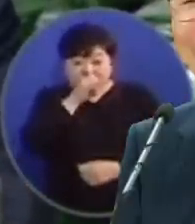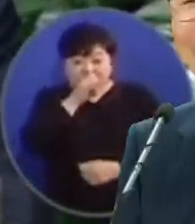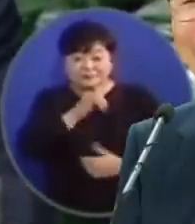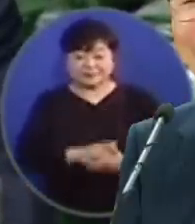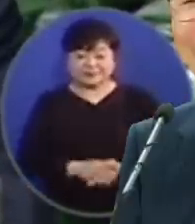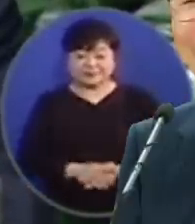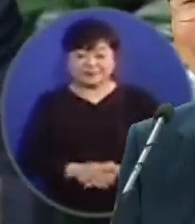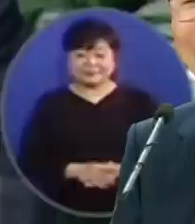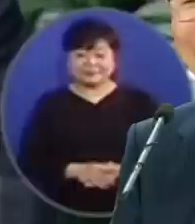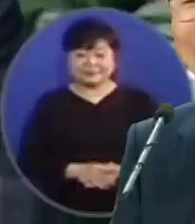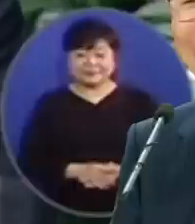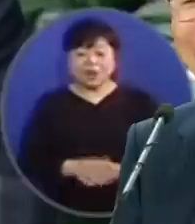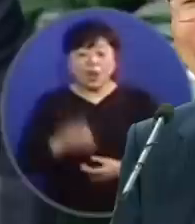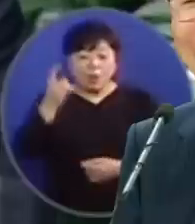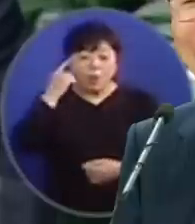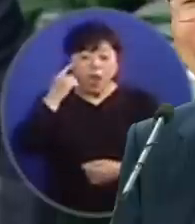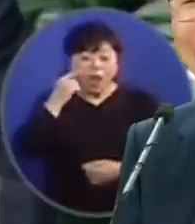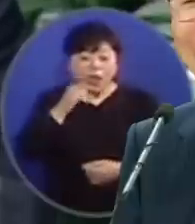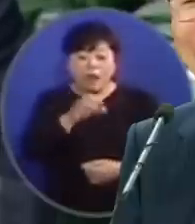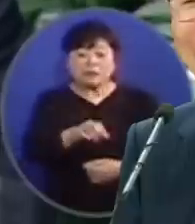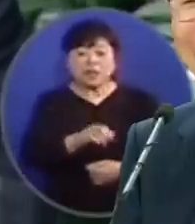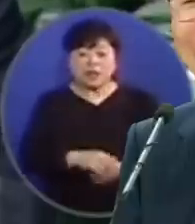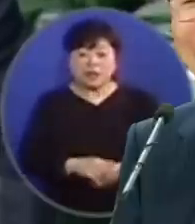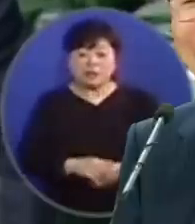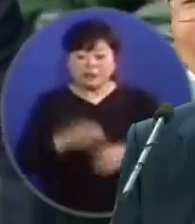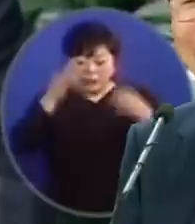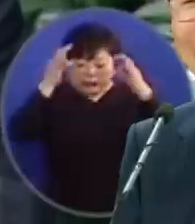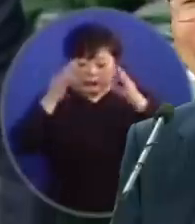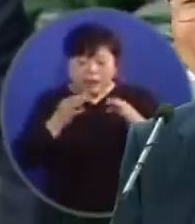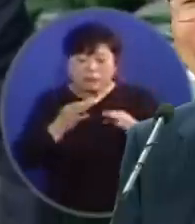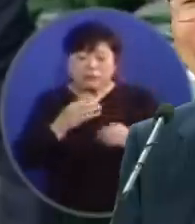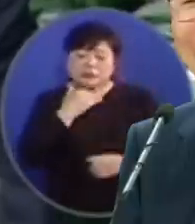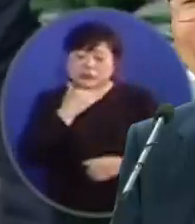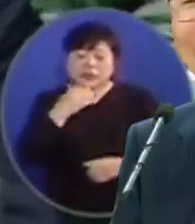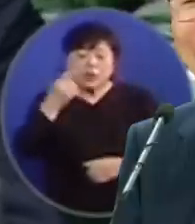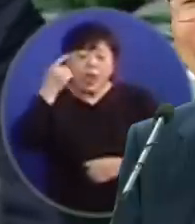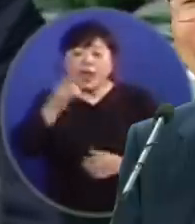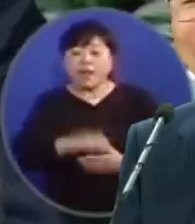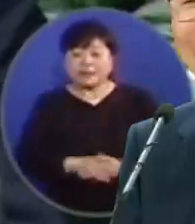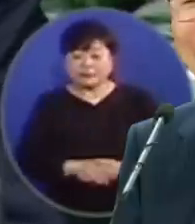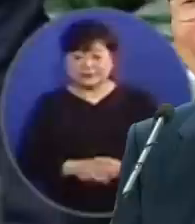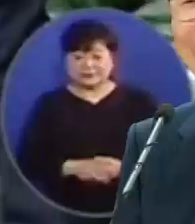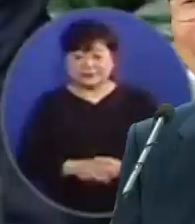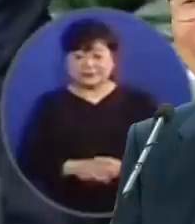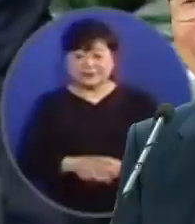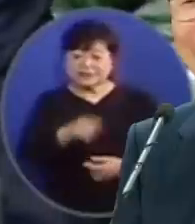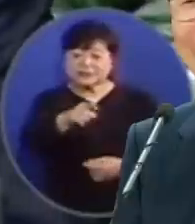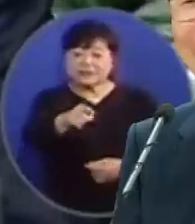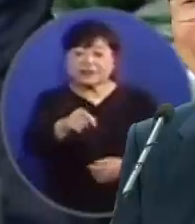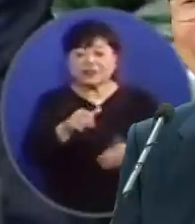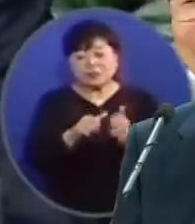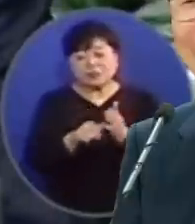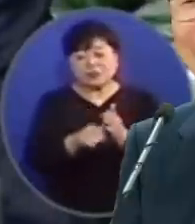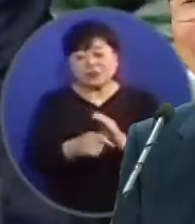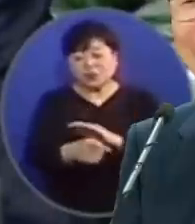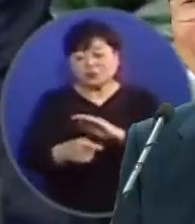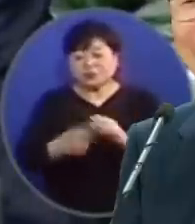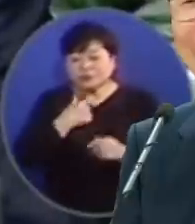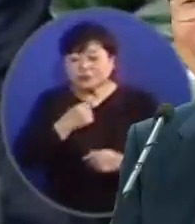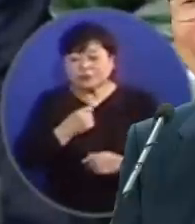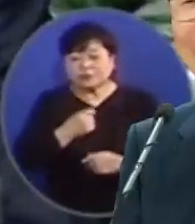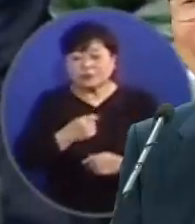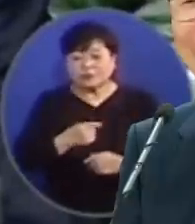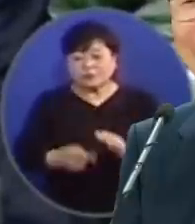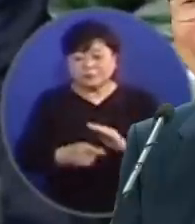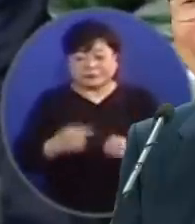그래서 너 왜 그 상점 앞에서 땀을 흘리고 끙끙거리고 있냐니까, 꼭 저기에 있는 물건을 훔치고 싶은데 안